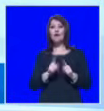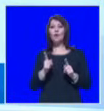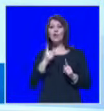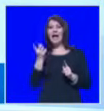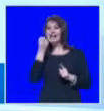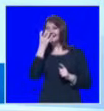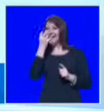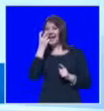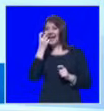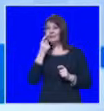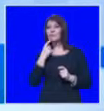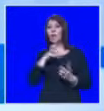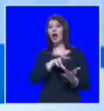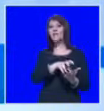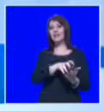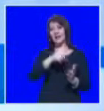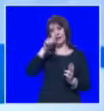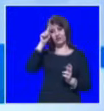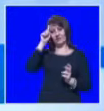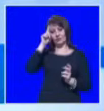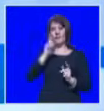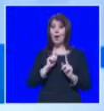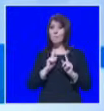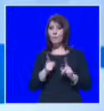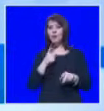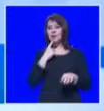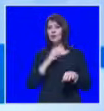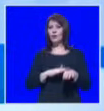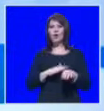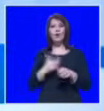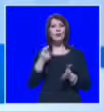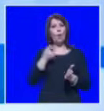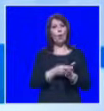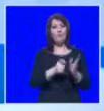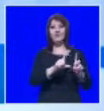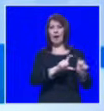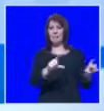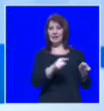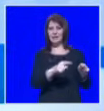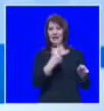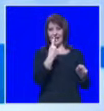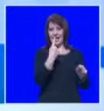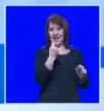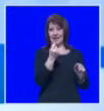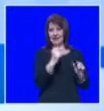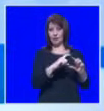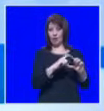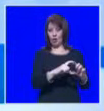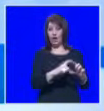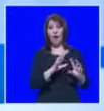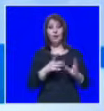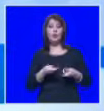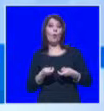на София. Можете да обясните и можете да докажете защо един апартамент, когато го купувате, струва на една стойност, а когато